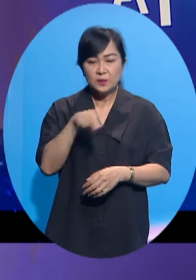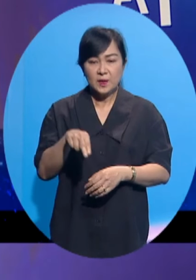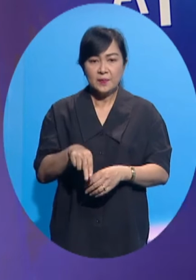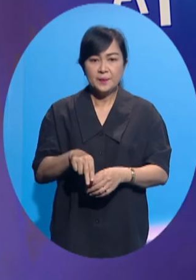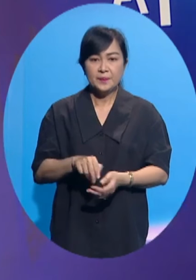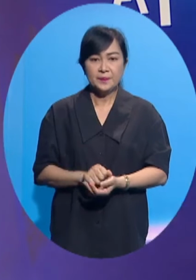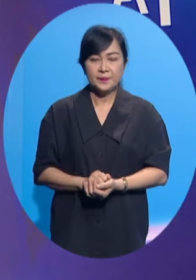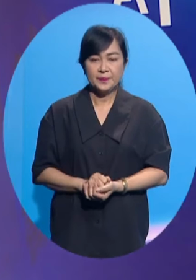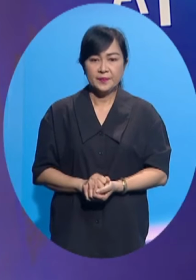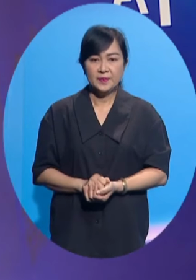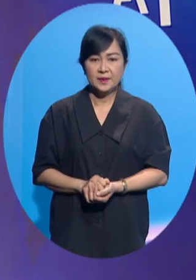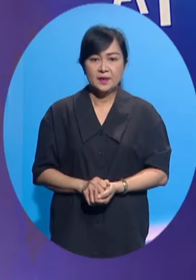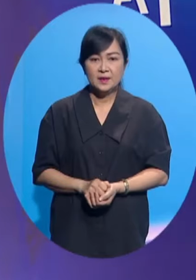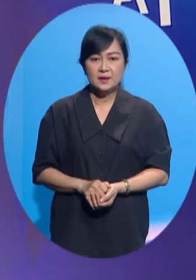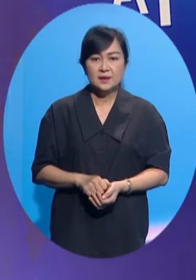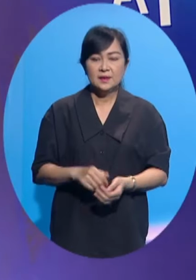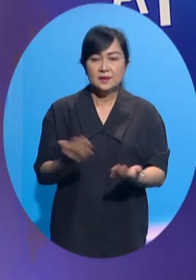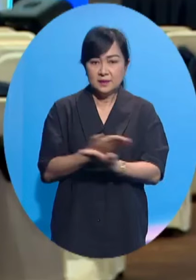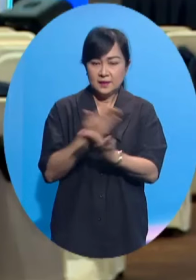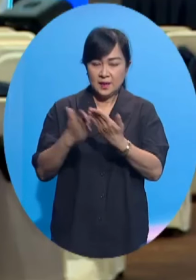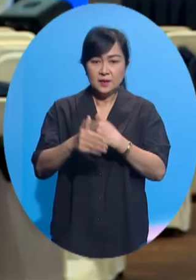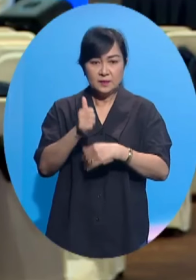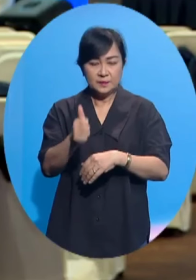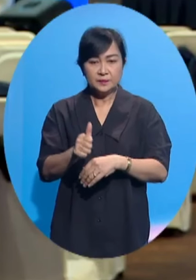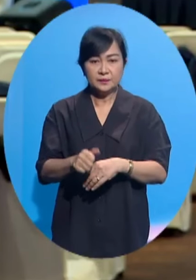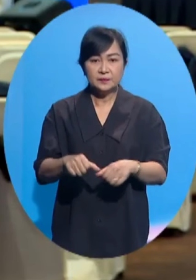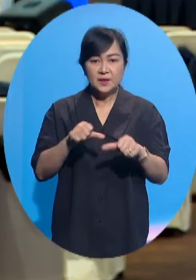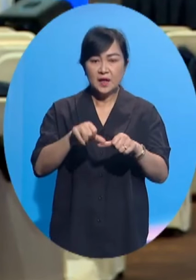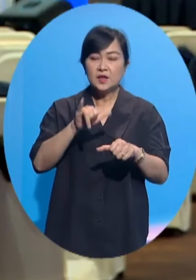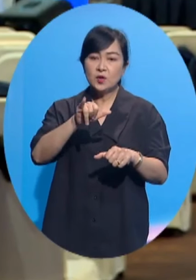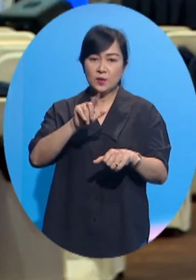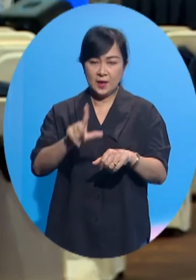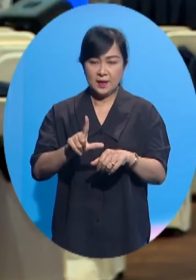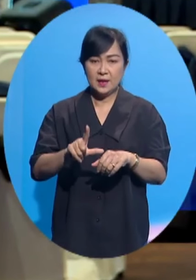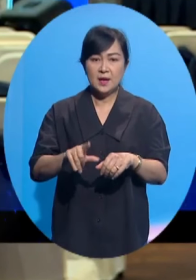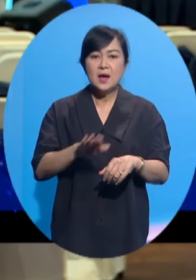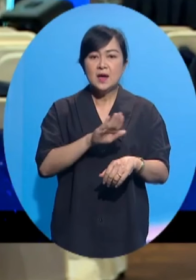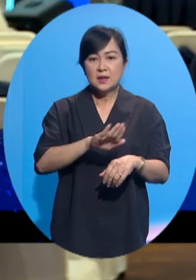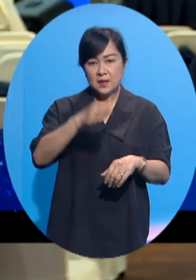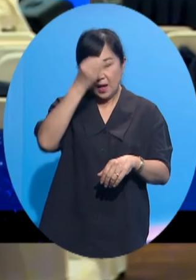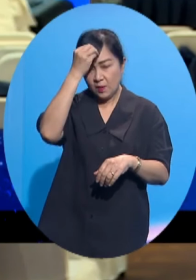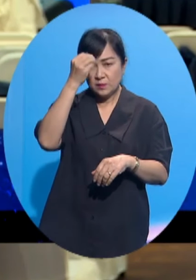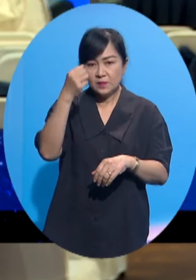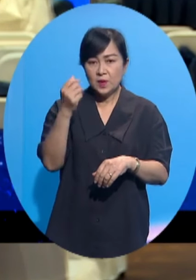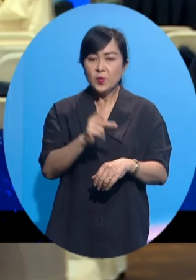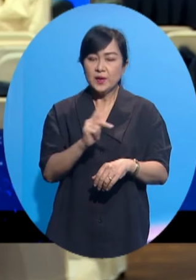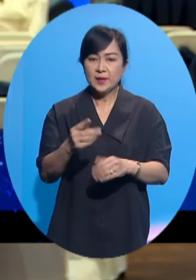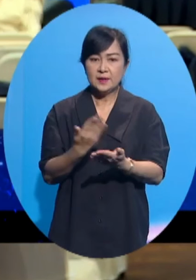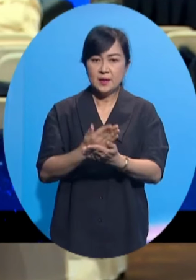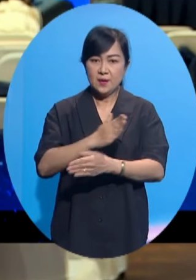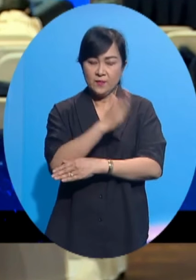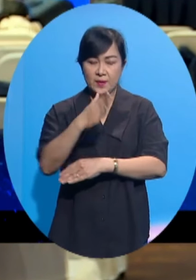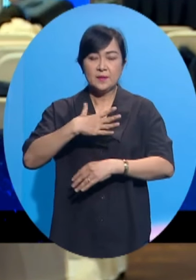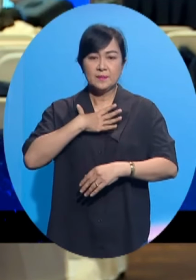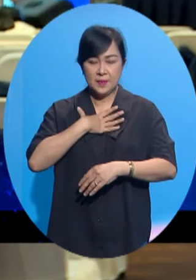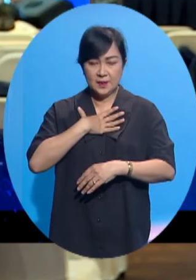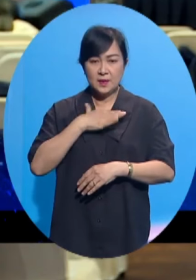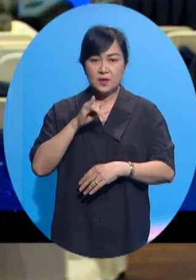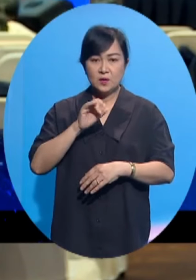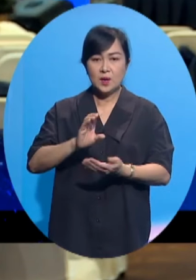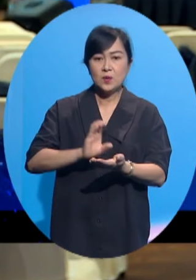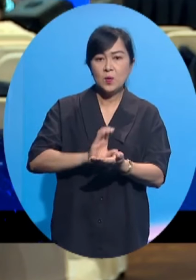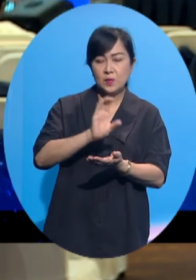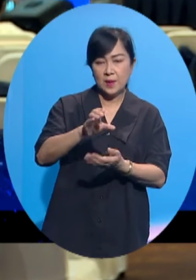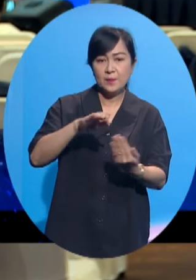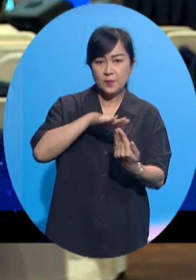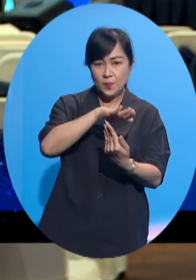pháp của con cũng sẽ được cải thiện. Tại Yola, tất cả các bạn học viên được khuyến khích để phát triển bản thân, và Yola cung cấp cho các